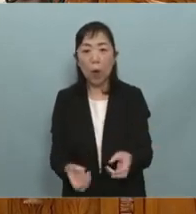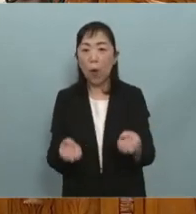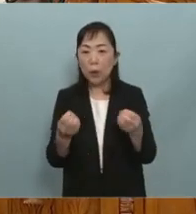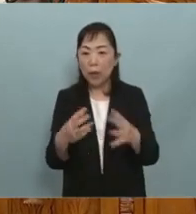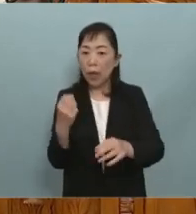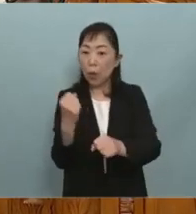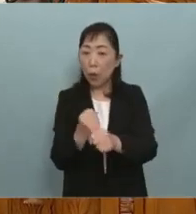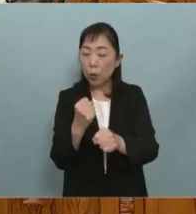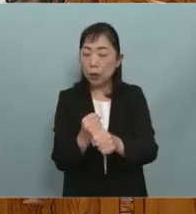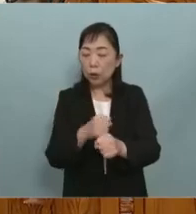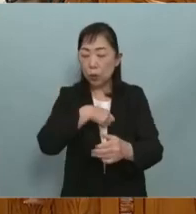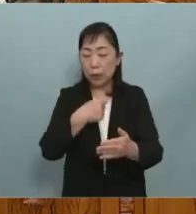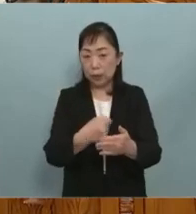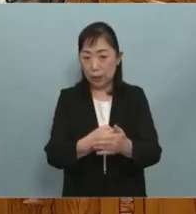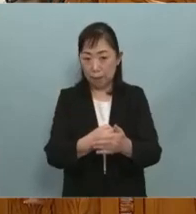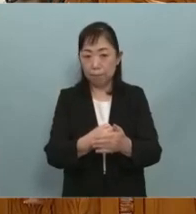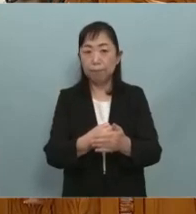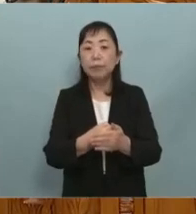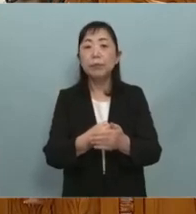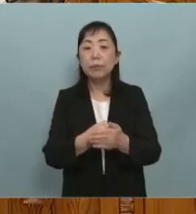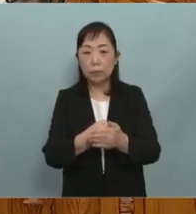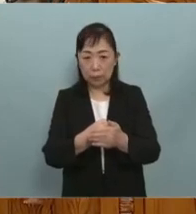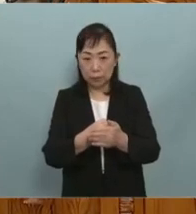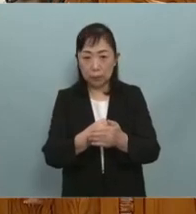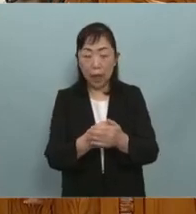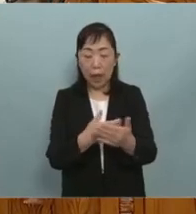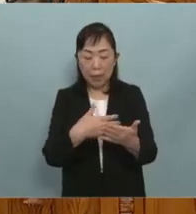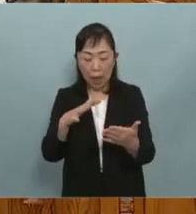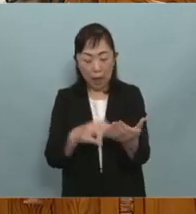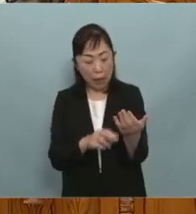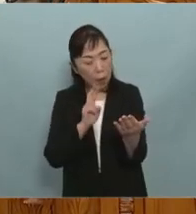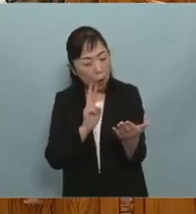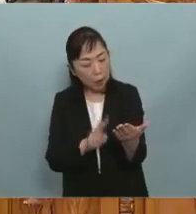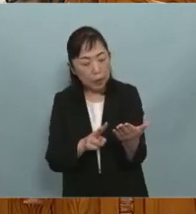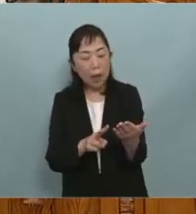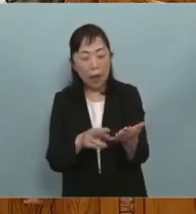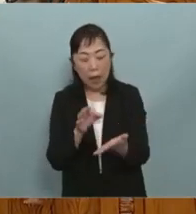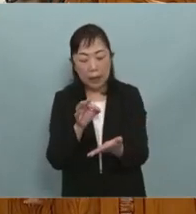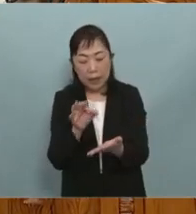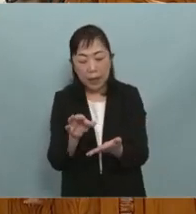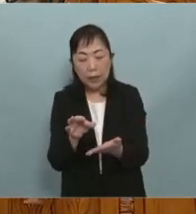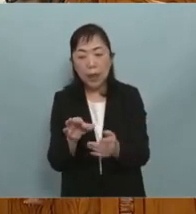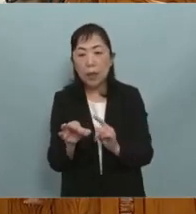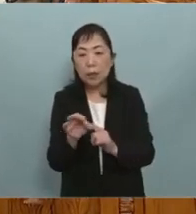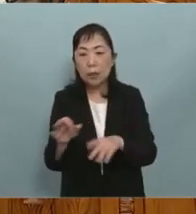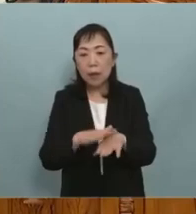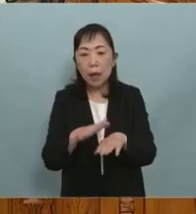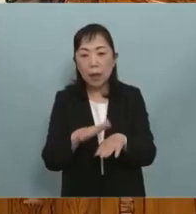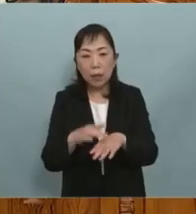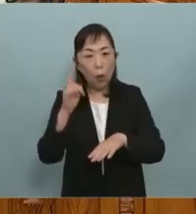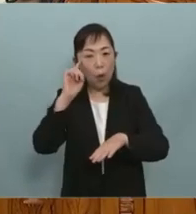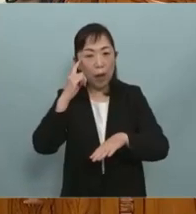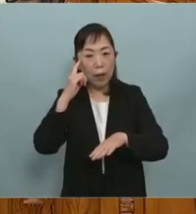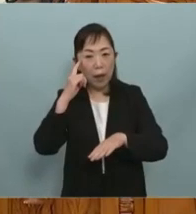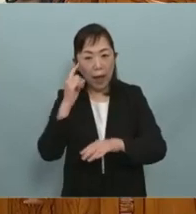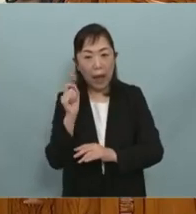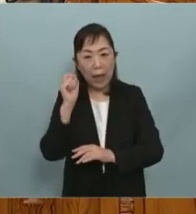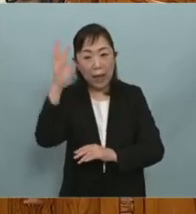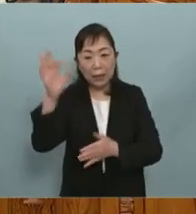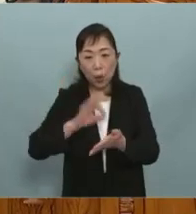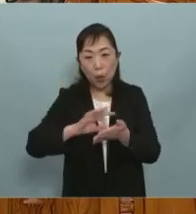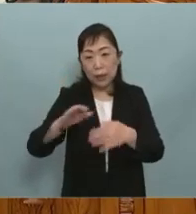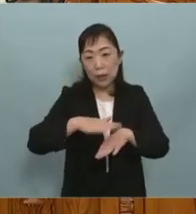実現するとともにデータに基づき財政出を見直しスペンディングを徹底してまり